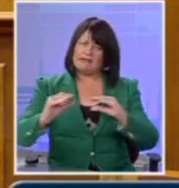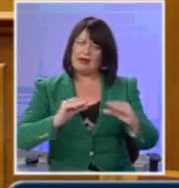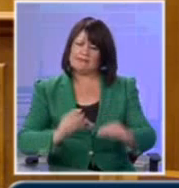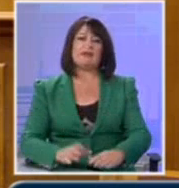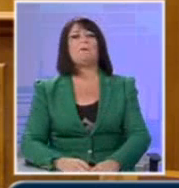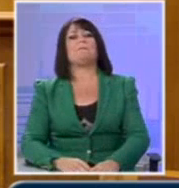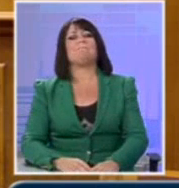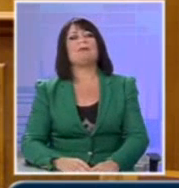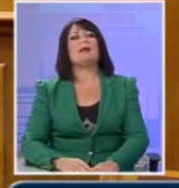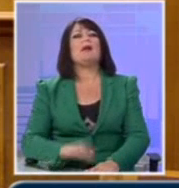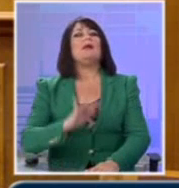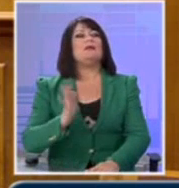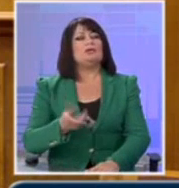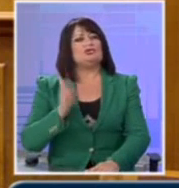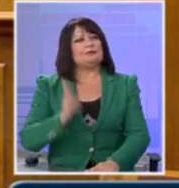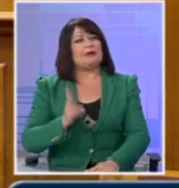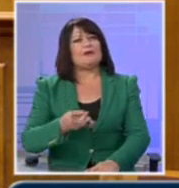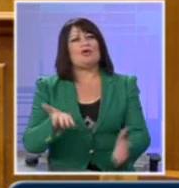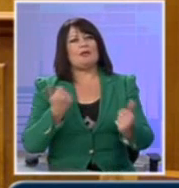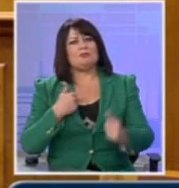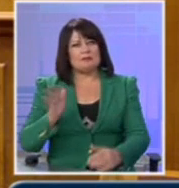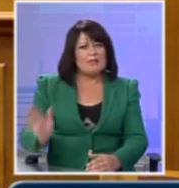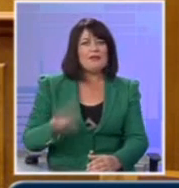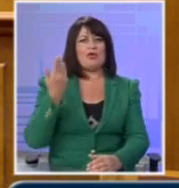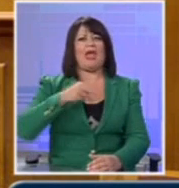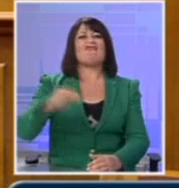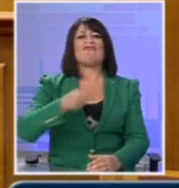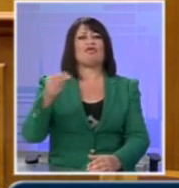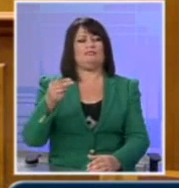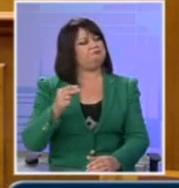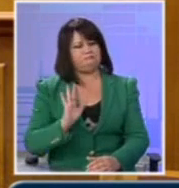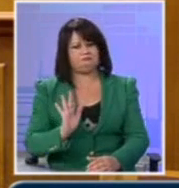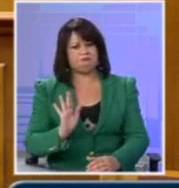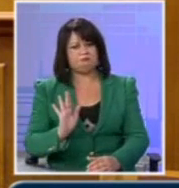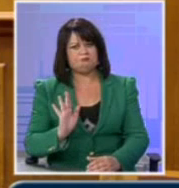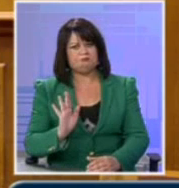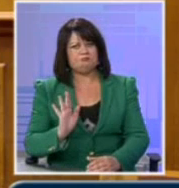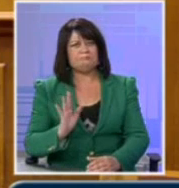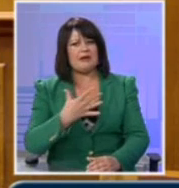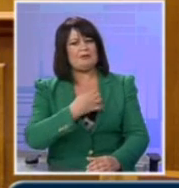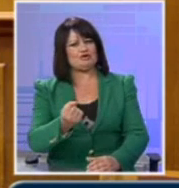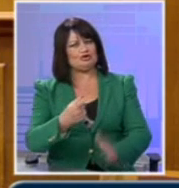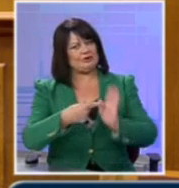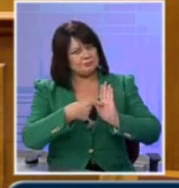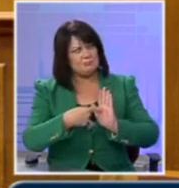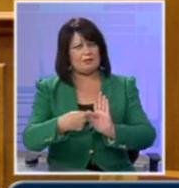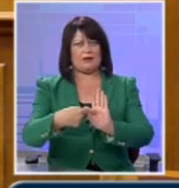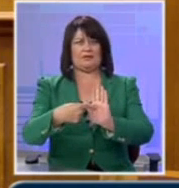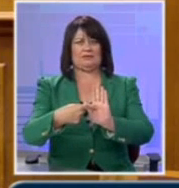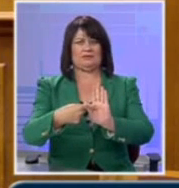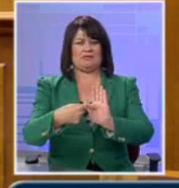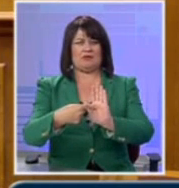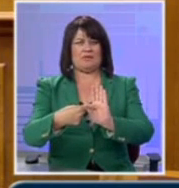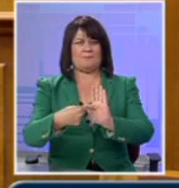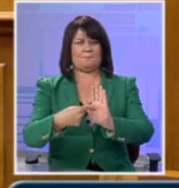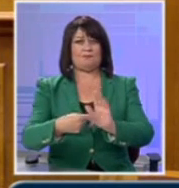εξάλειψε κατά συνέπεια τον κίνδυνο της εξόδου από το κοινό νόμισμα, εμπέδωσε ένα κλίμα εμπιστοσύνης στις προοπτικές